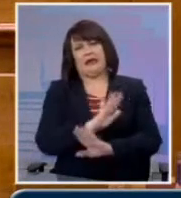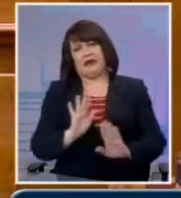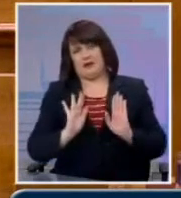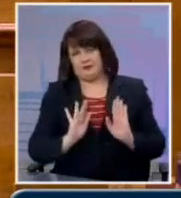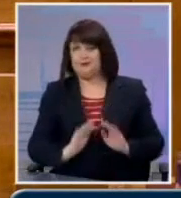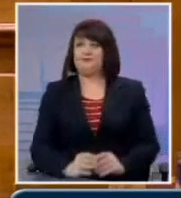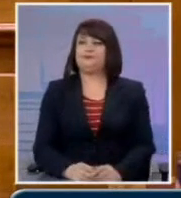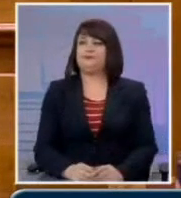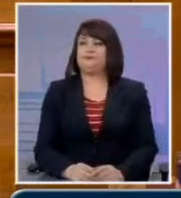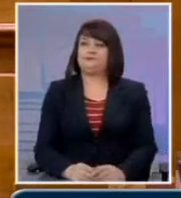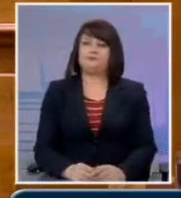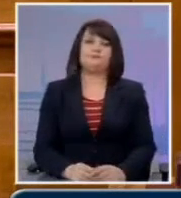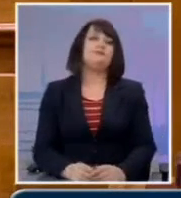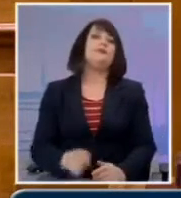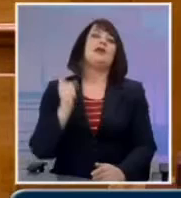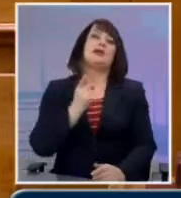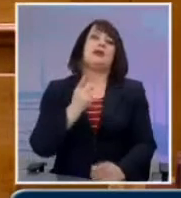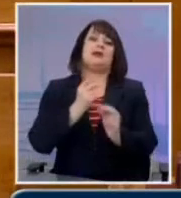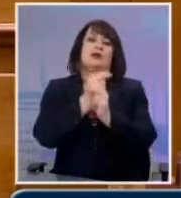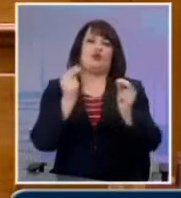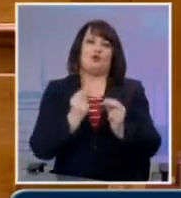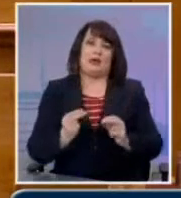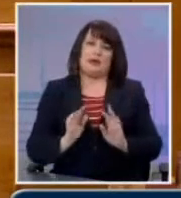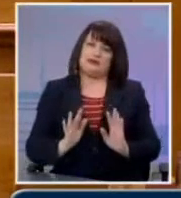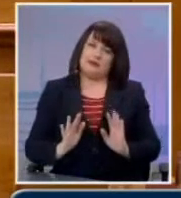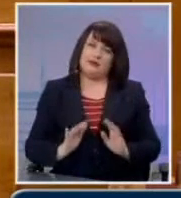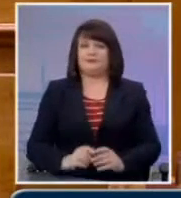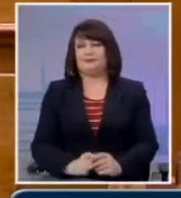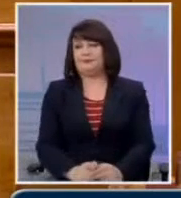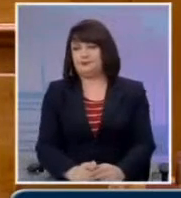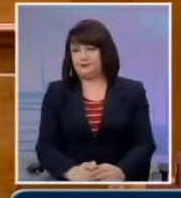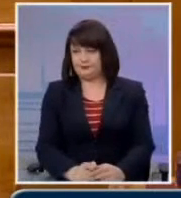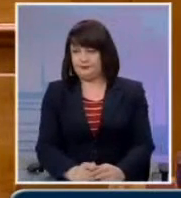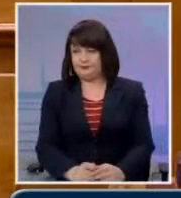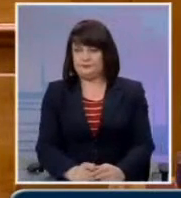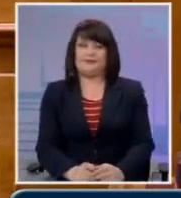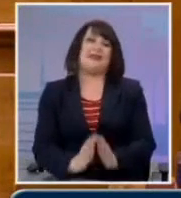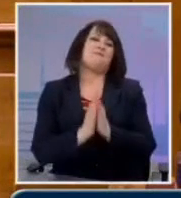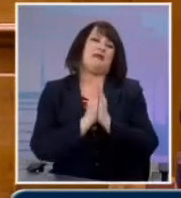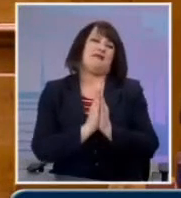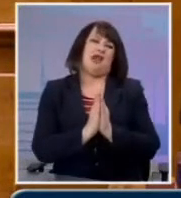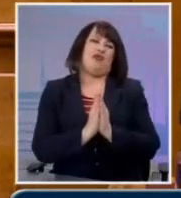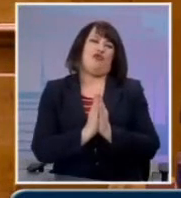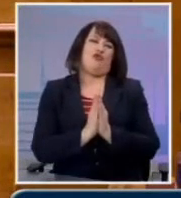Κρίνει τις θέσεις και κρίνει και τα αποτελέσματα. Λοιπόν, μάλιστα. Κύριε Δένδια. Λοιπόν,